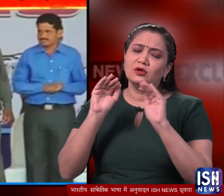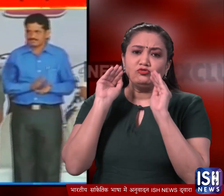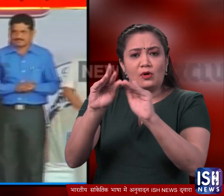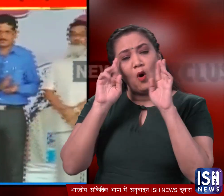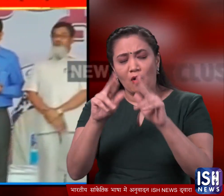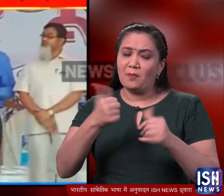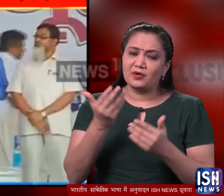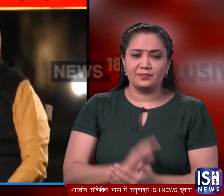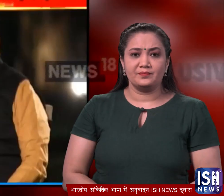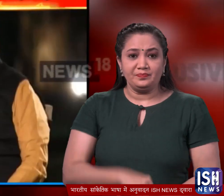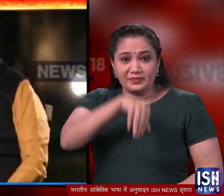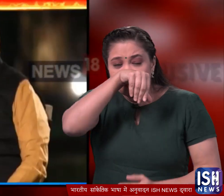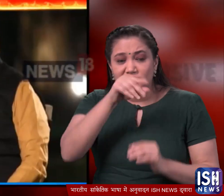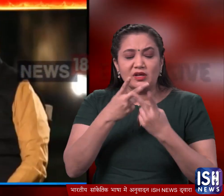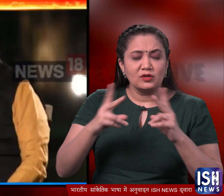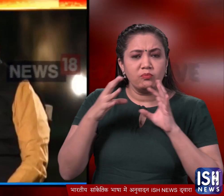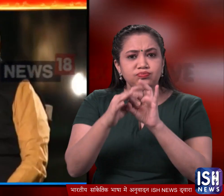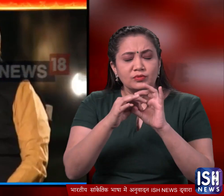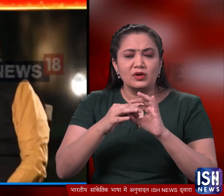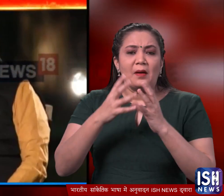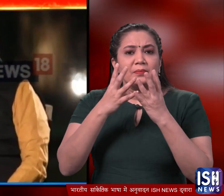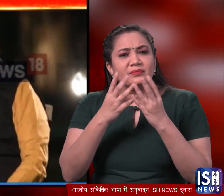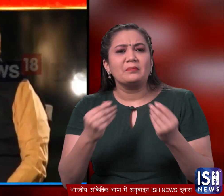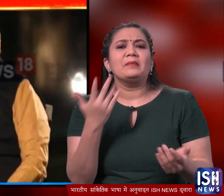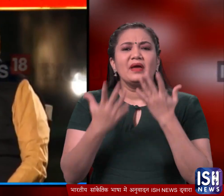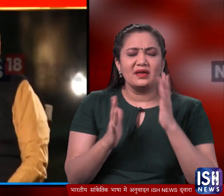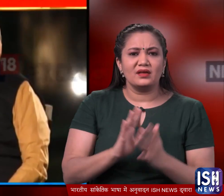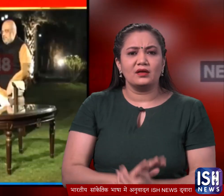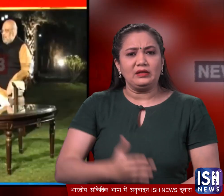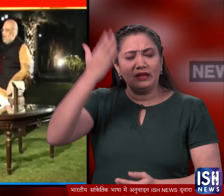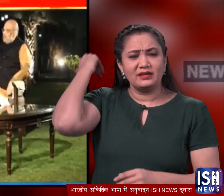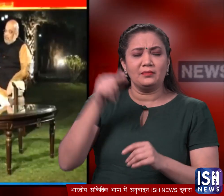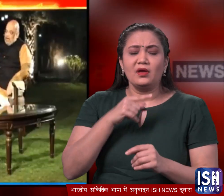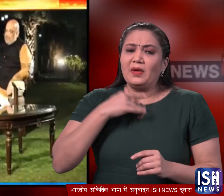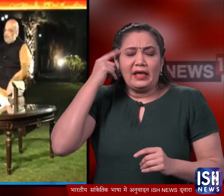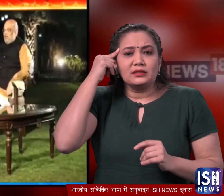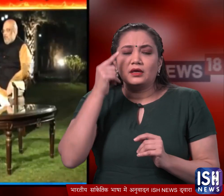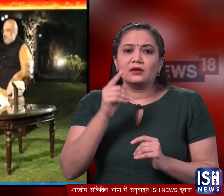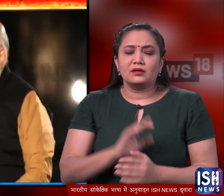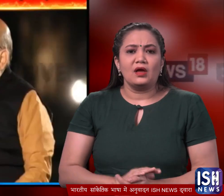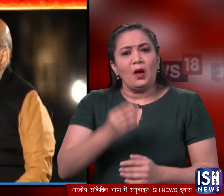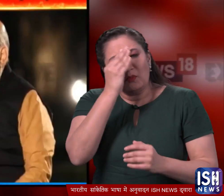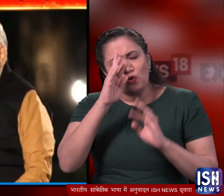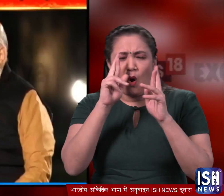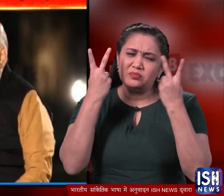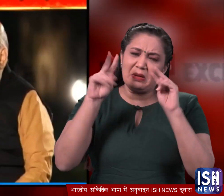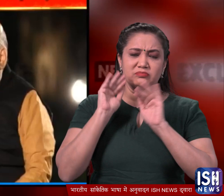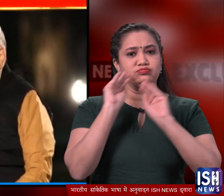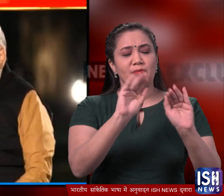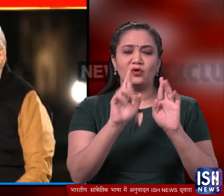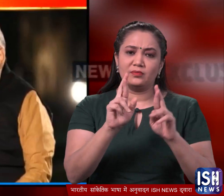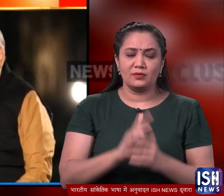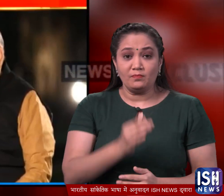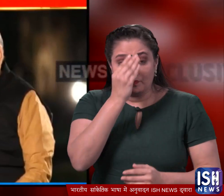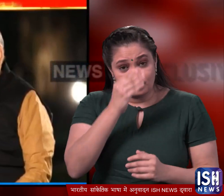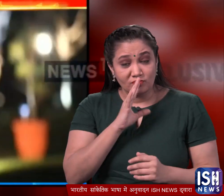समुदाय के वोटरों का भी वोट मिलेगा। बीएसपी की रिलेवेंसी खत्म हुई है, वो बात ठीक है। वोट आएंगे, मैं मानता हूँ वोट। मुसलमान भी काफी बड़ी मात्रा